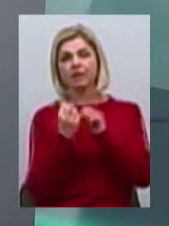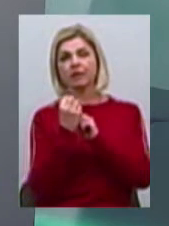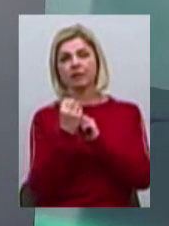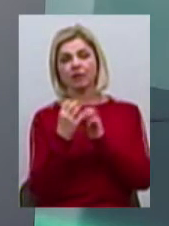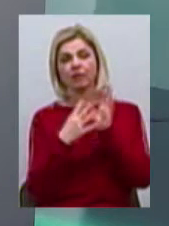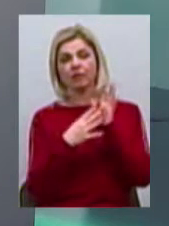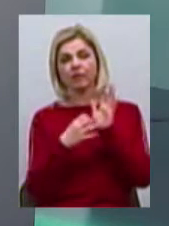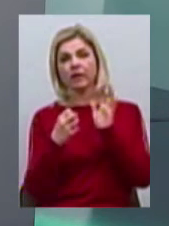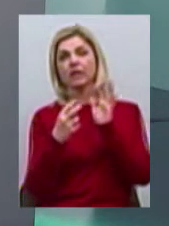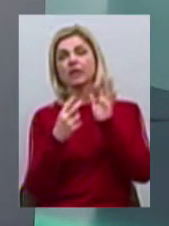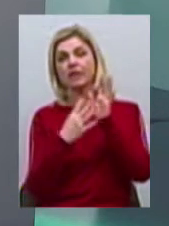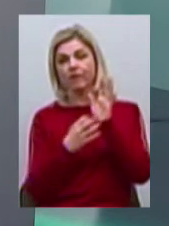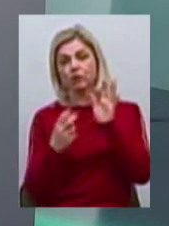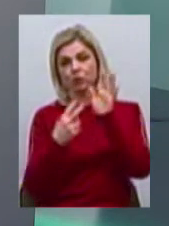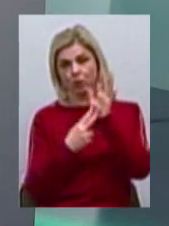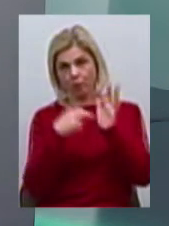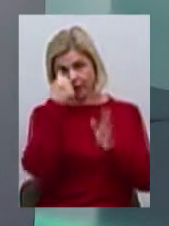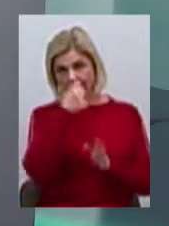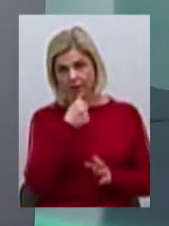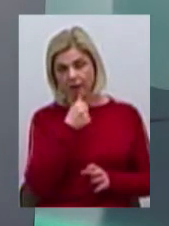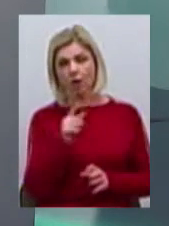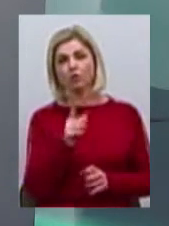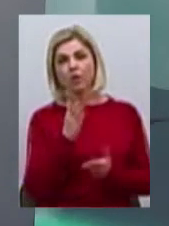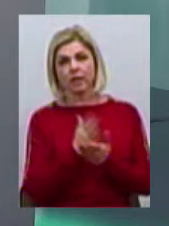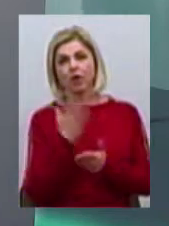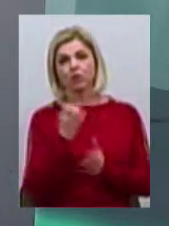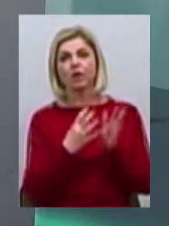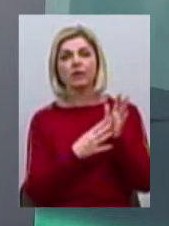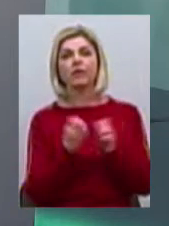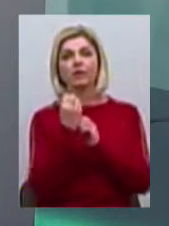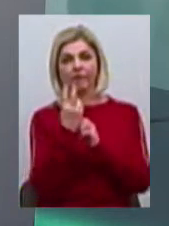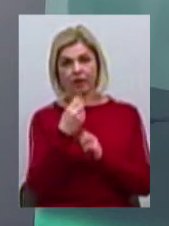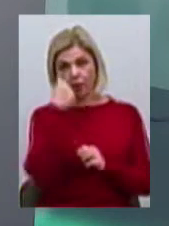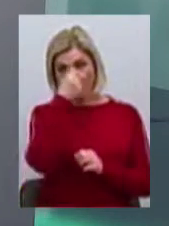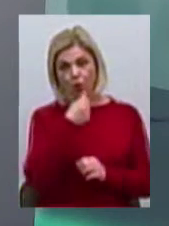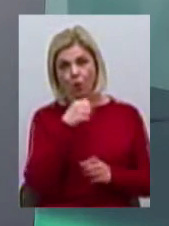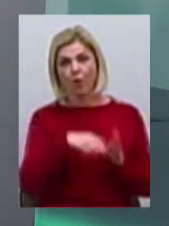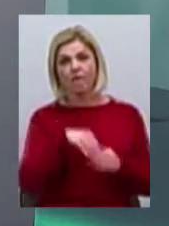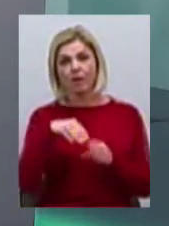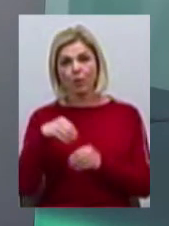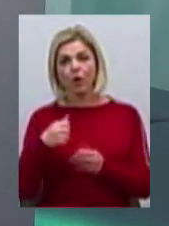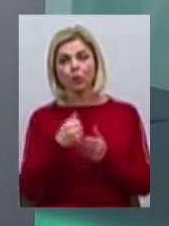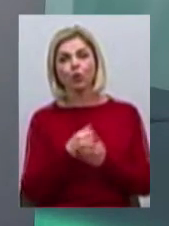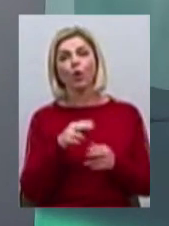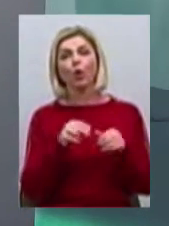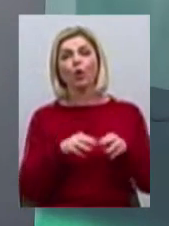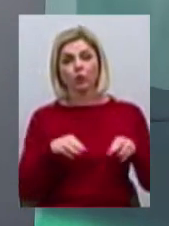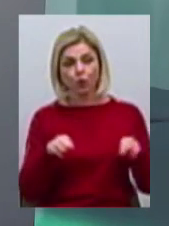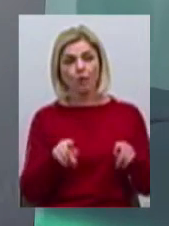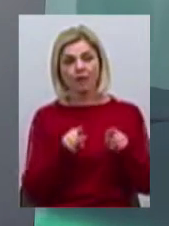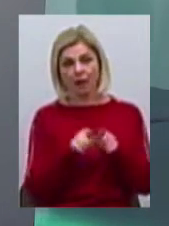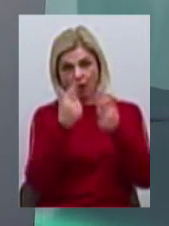912. Ні, це 907 рік. Зараз я покажу, що в мене є 912 року вибори до Думи. Ось такі